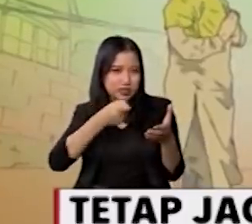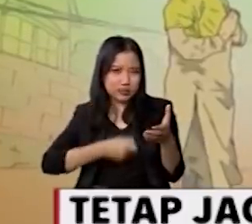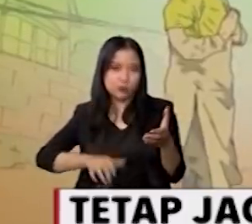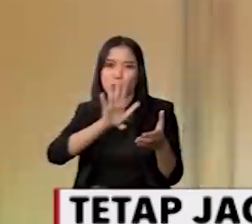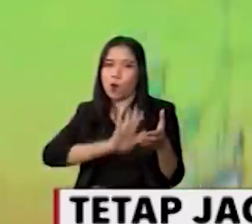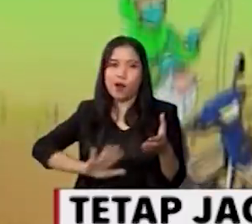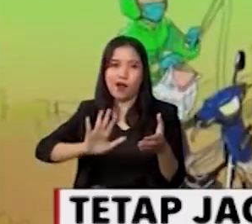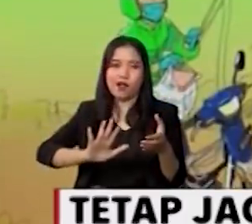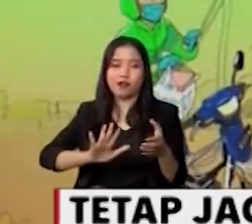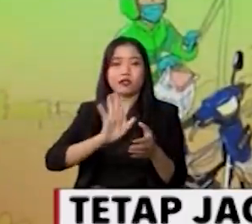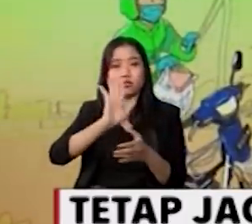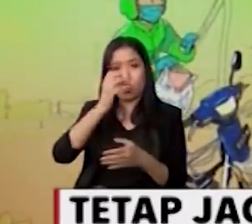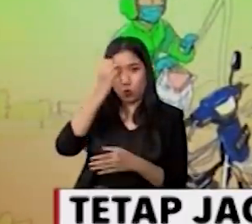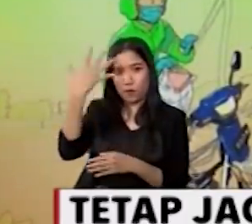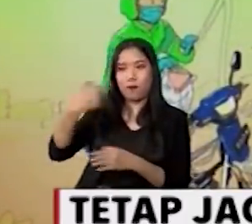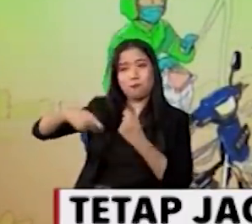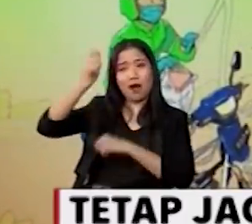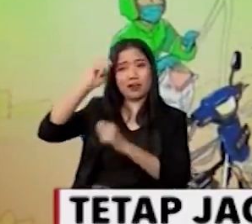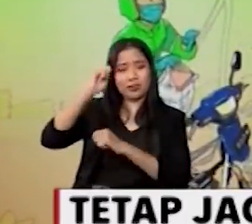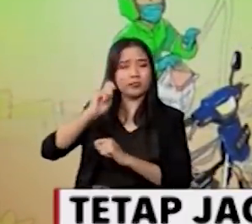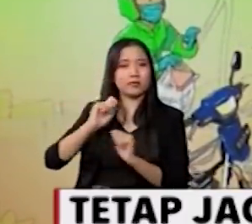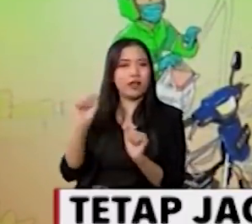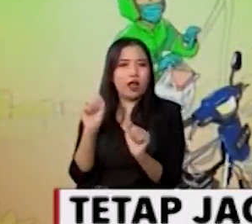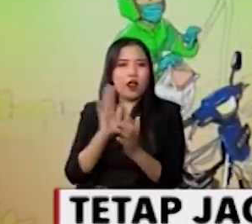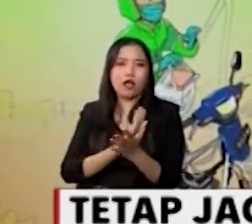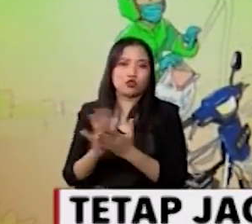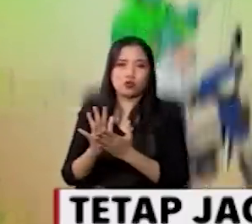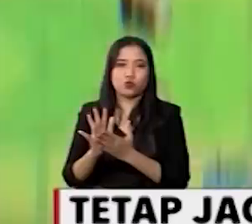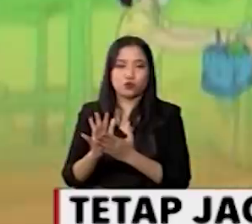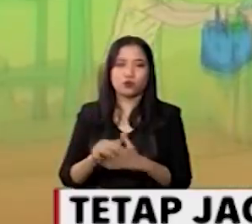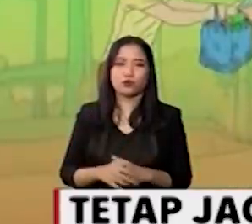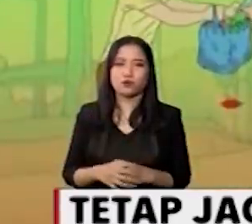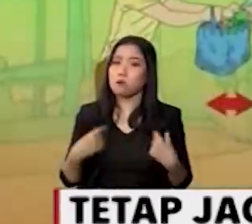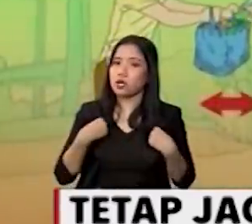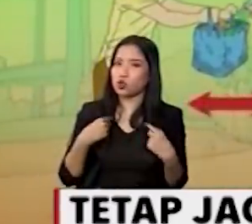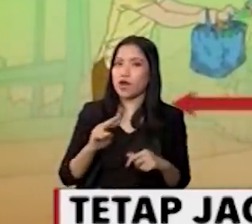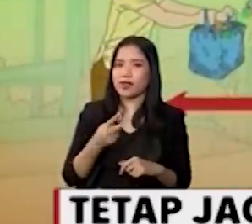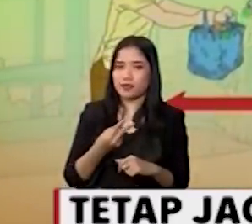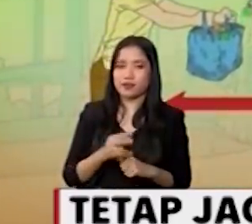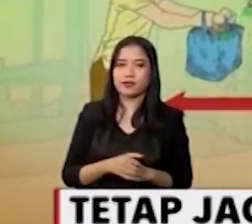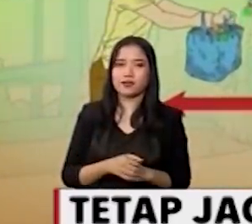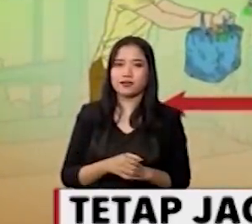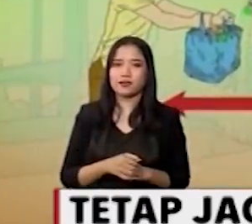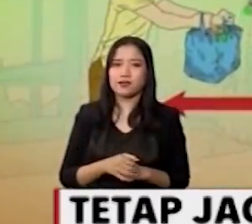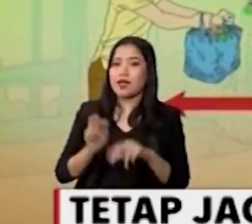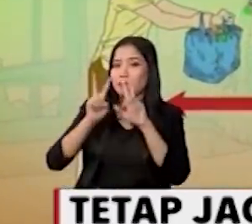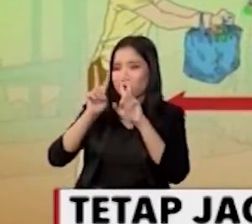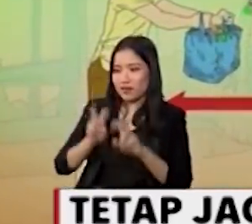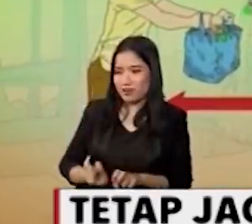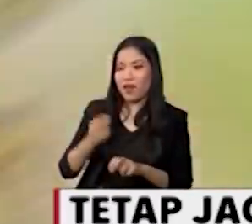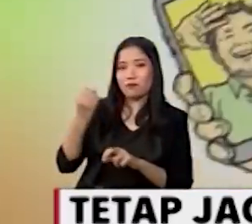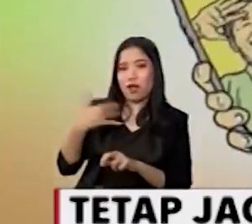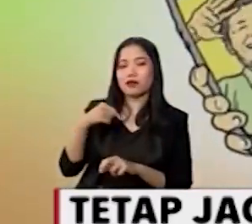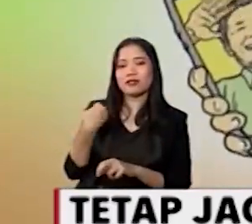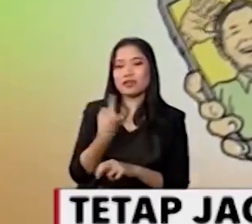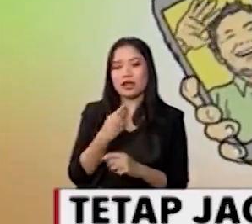lupa untuk segera mandi dan berganti pakaian setelah kita selesai berolahraga. Berdasarkan penelitian, kita harus menjaga